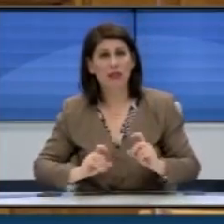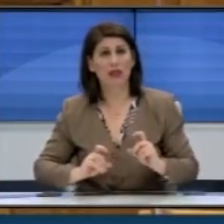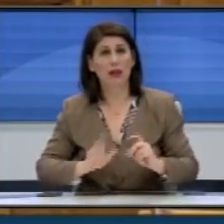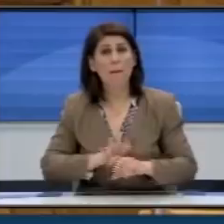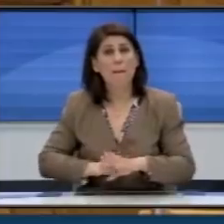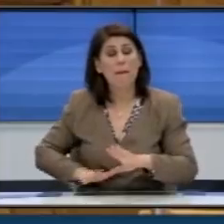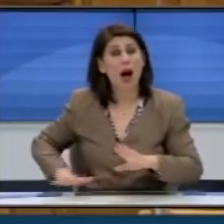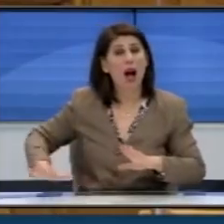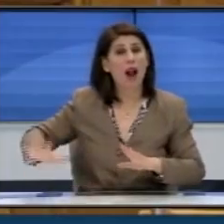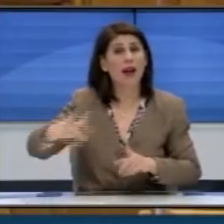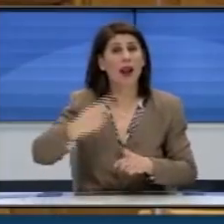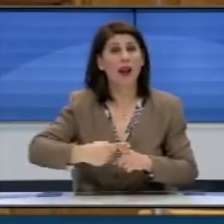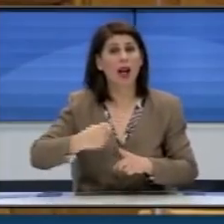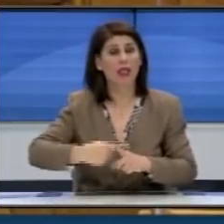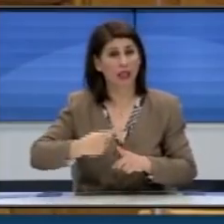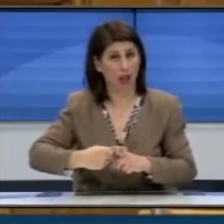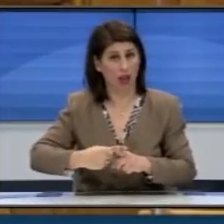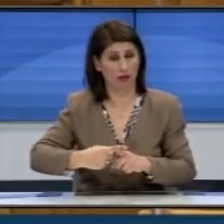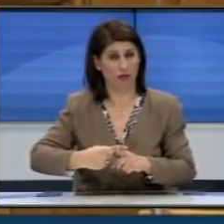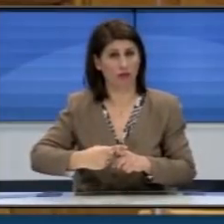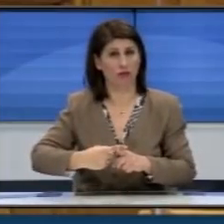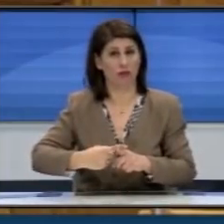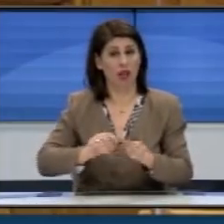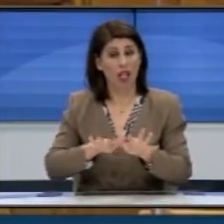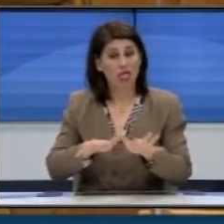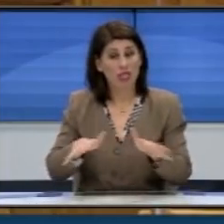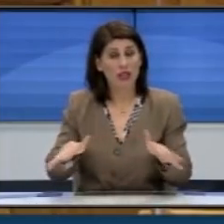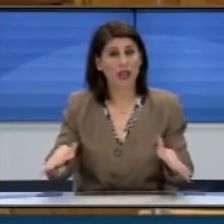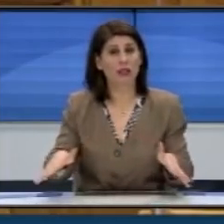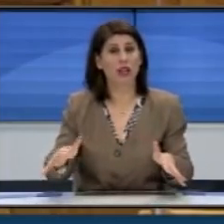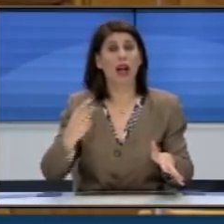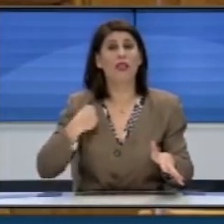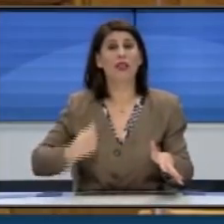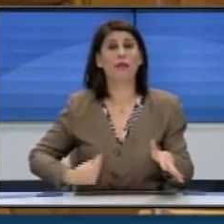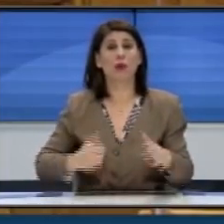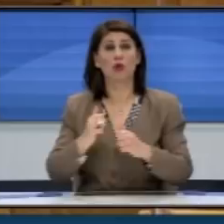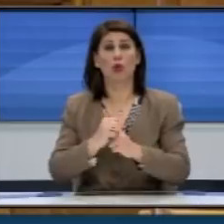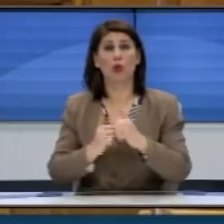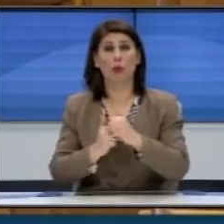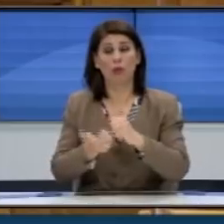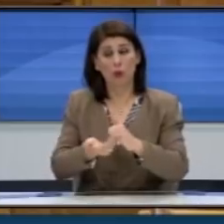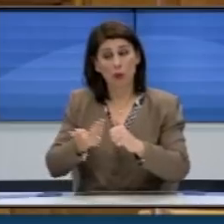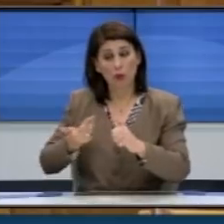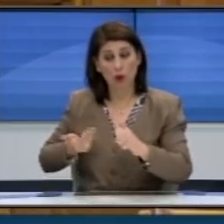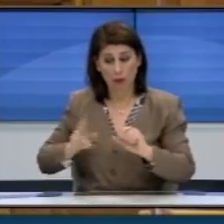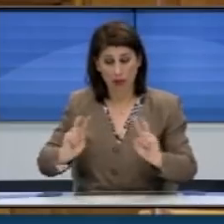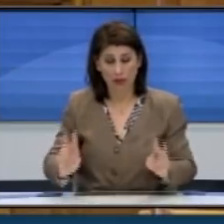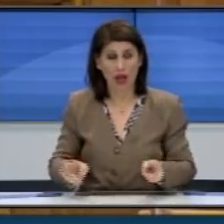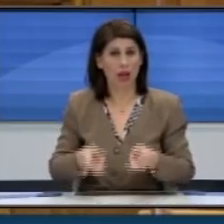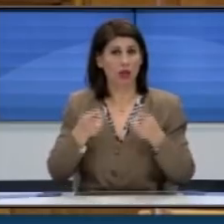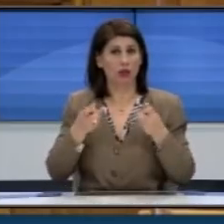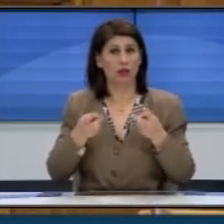ένα πανελλαδικά ανεπτυγμένο δίκτυο δημόσιων δομών πρώιμης